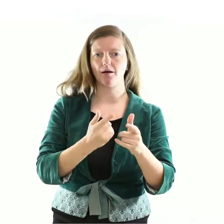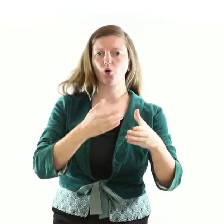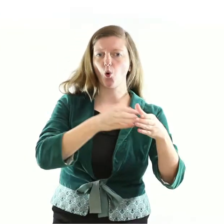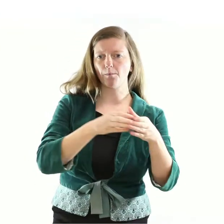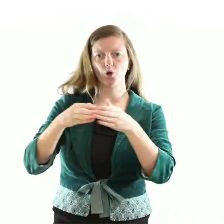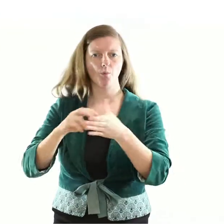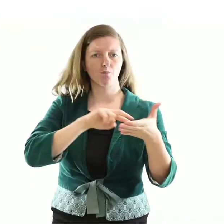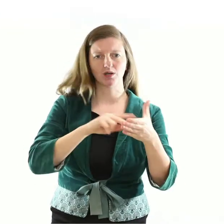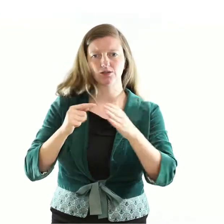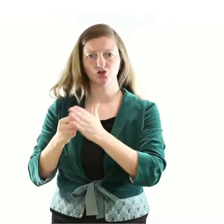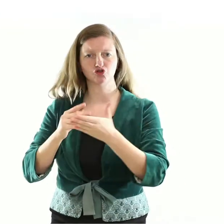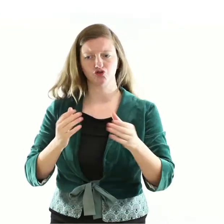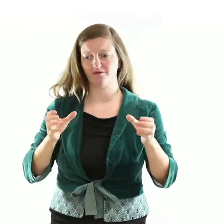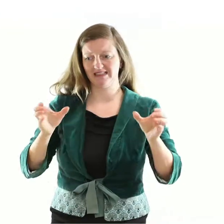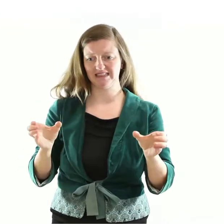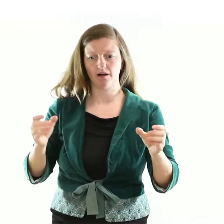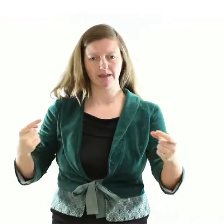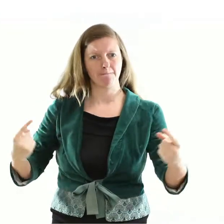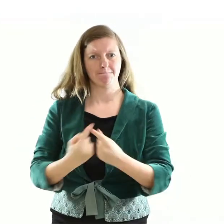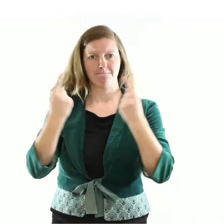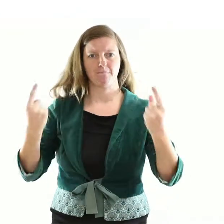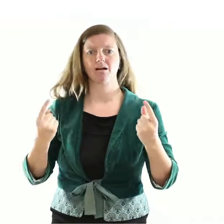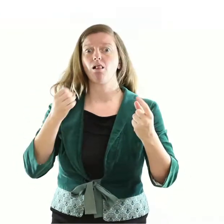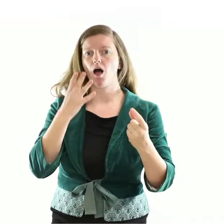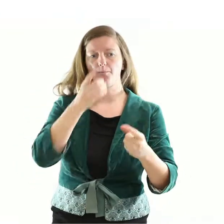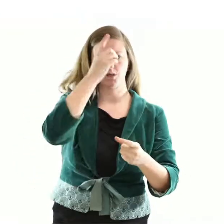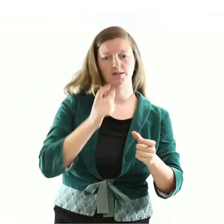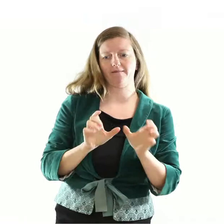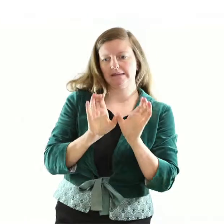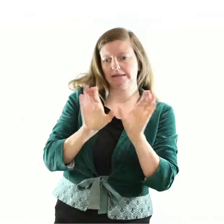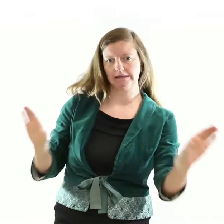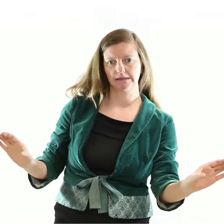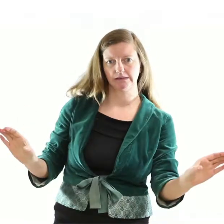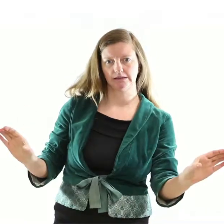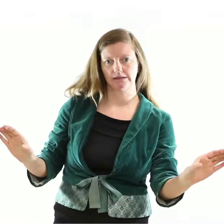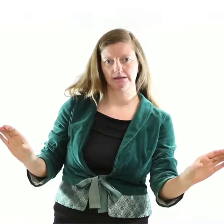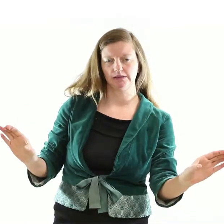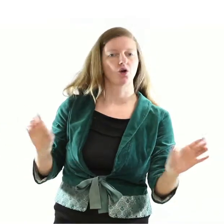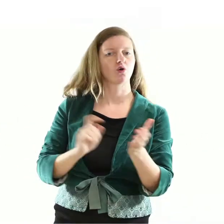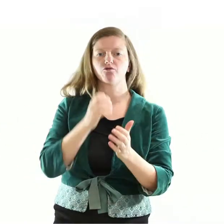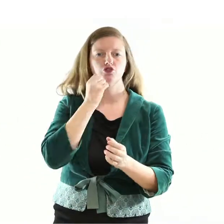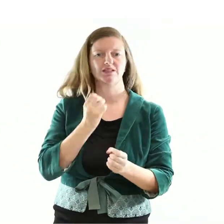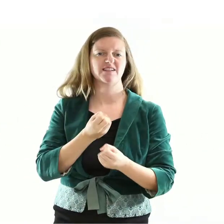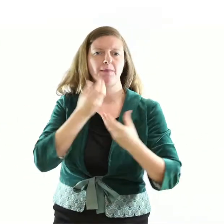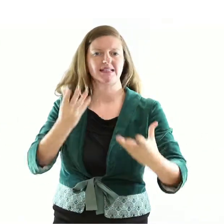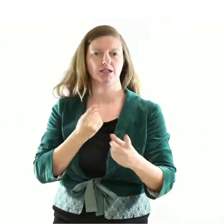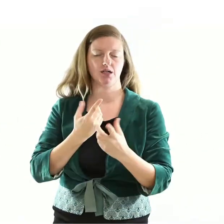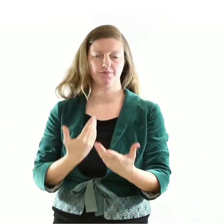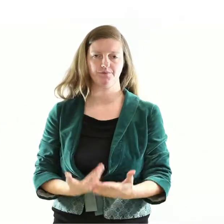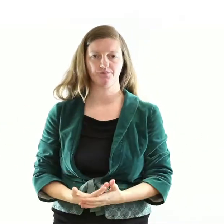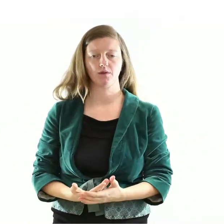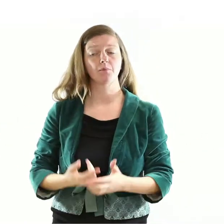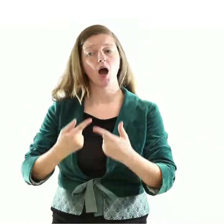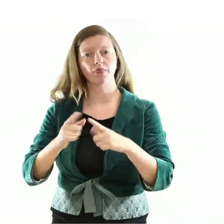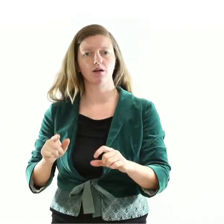aufeinander stoßen können und diese natürlich möglichst auseinandergehalten werden, damit nichts passiert. Auf der anderen Seite gibt